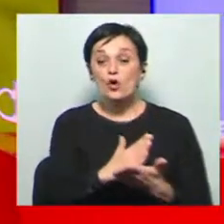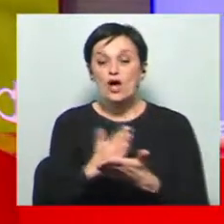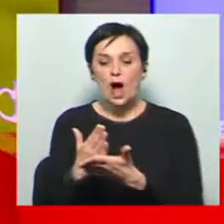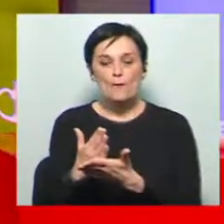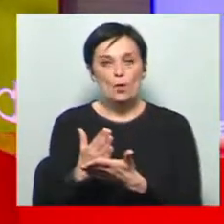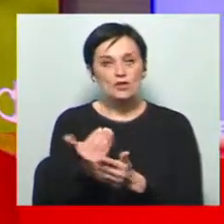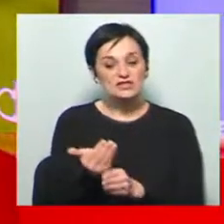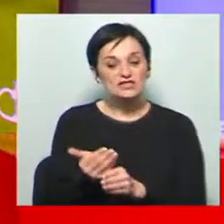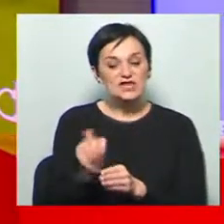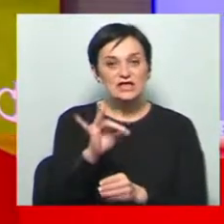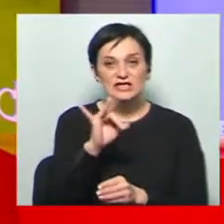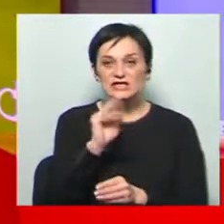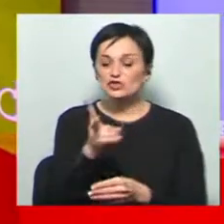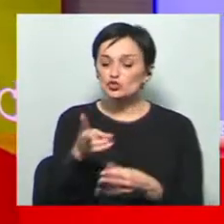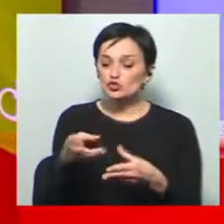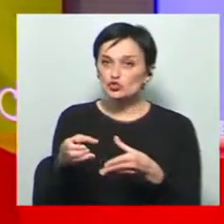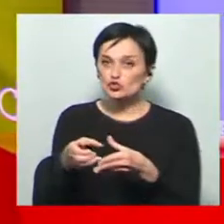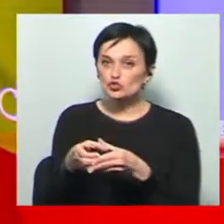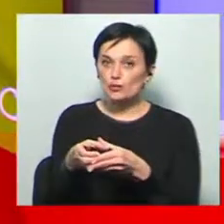ცალკე რისკ ჯგუფები